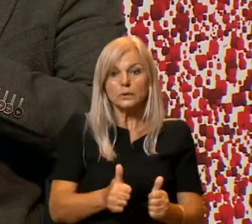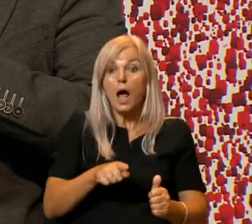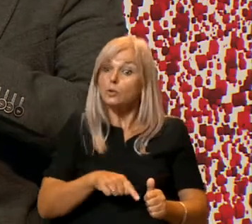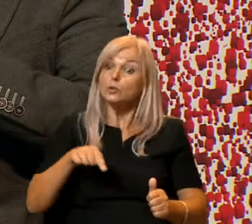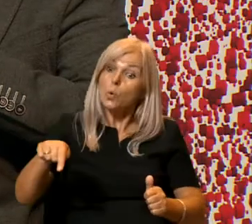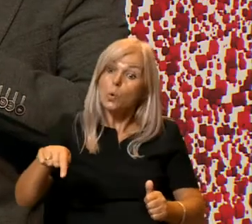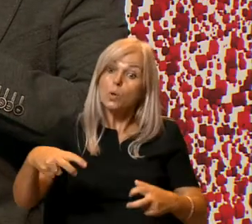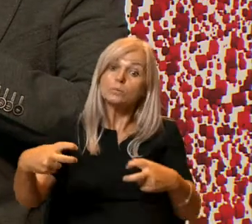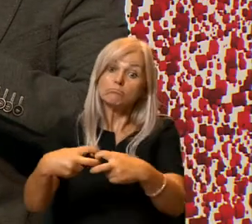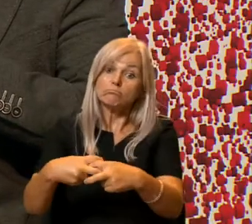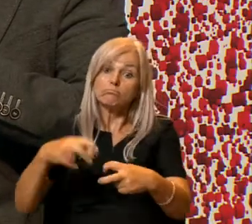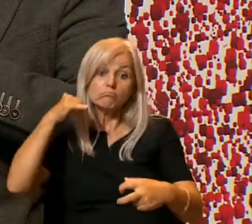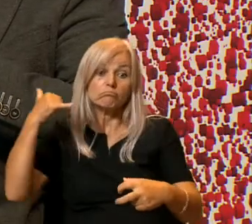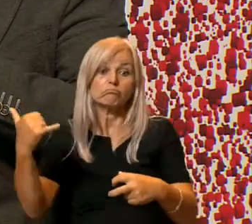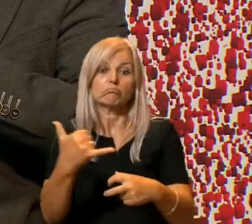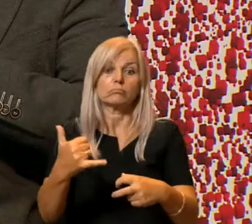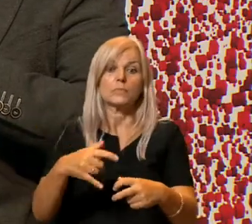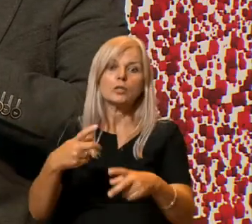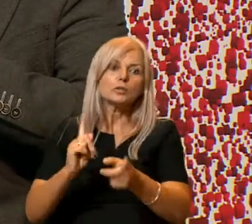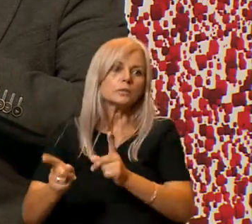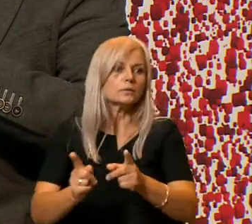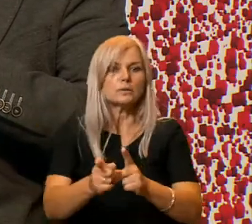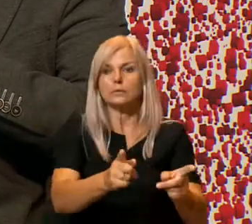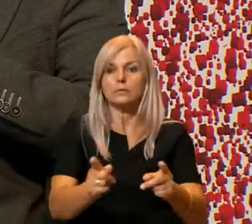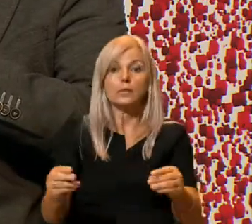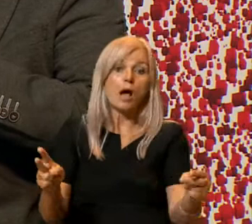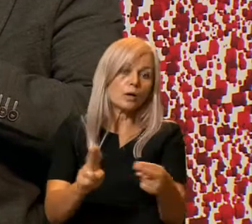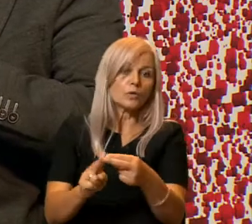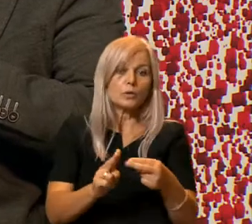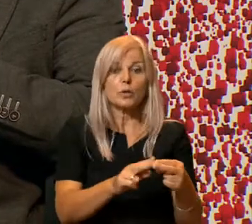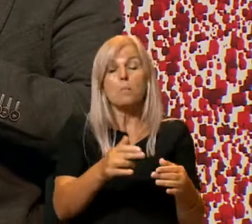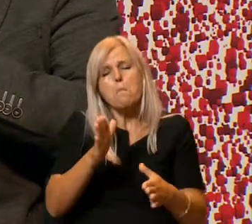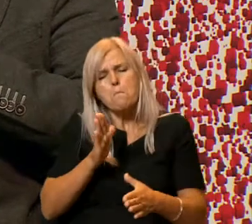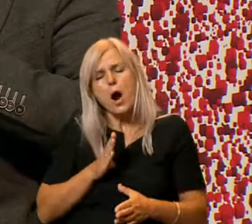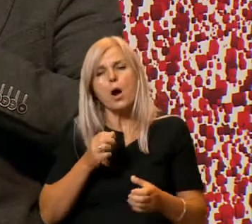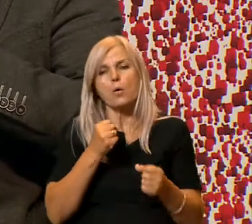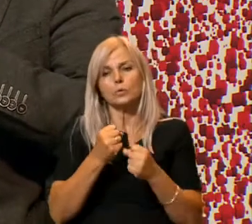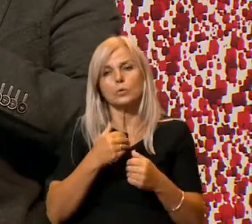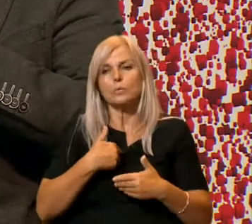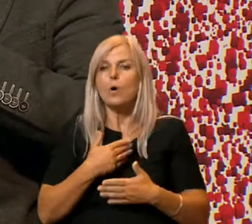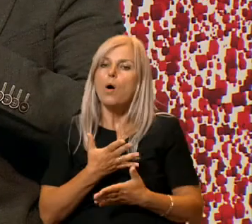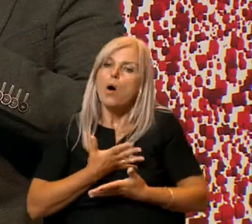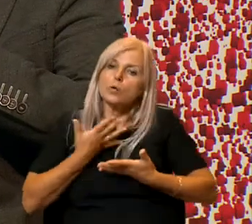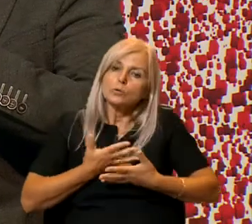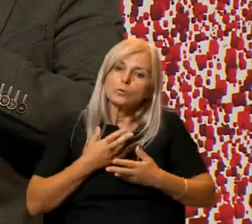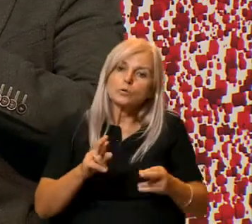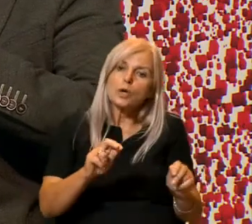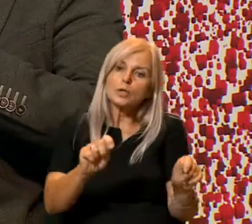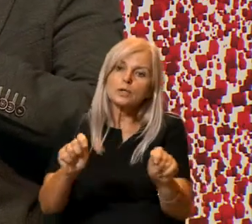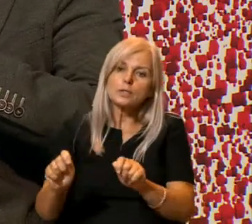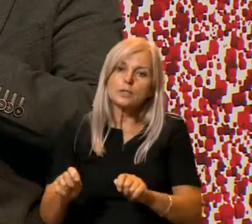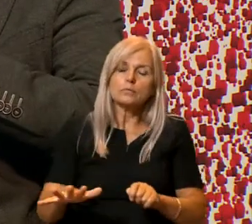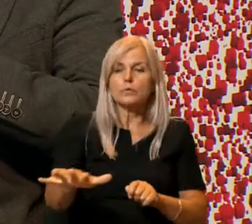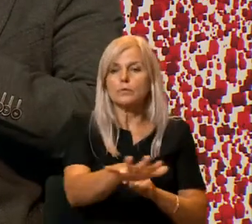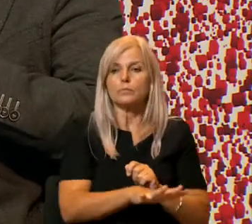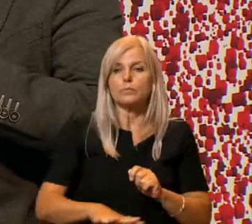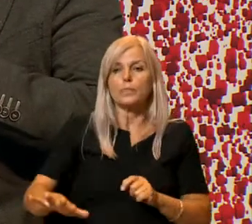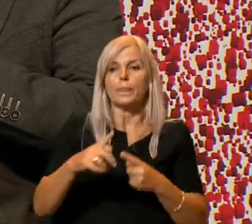mknęliśmy. Więc bardzo trudno jest odczuć rezonans w takich okolicznościach. Nie mówię,